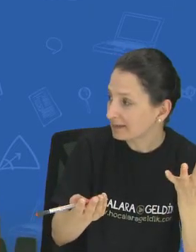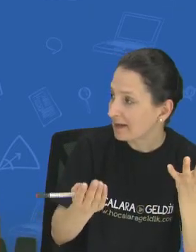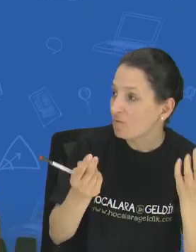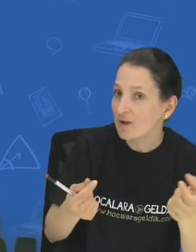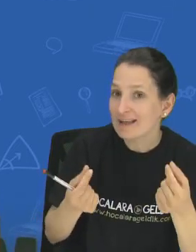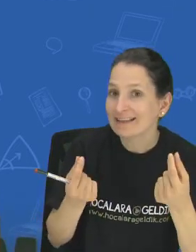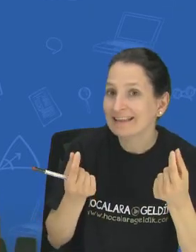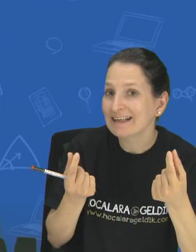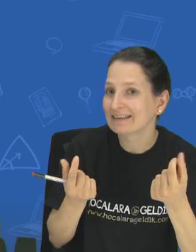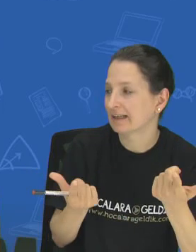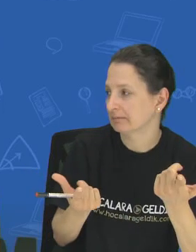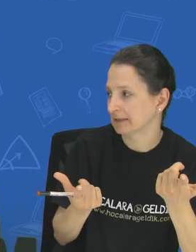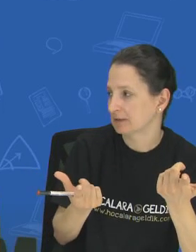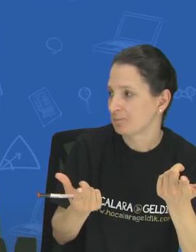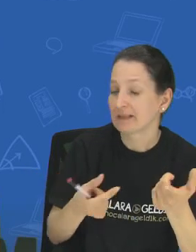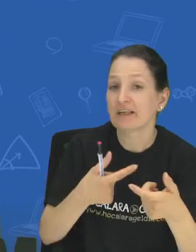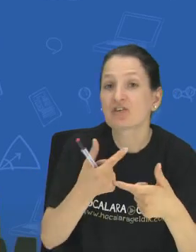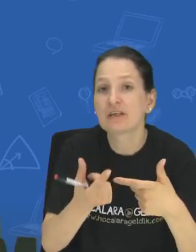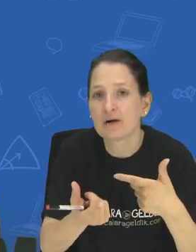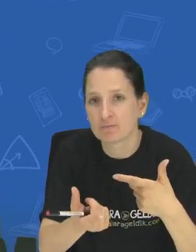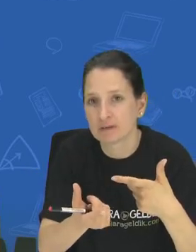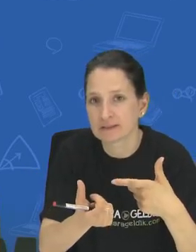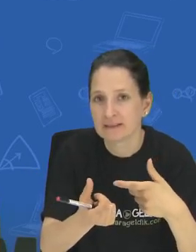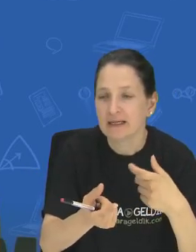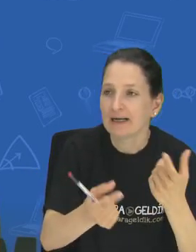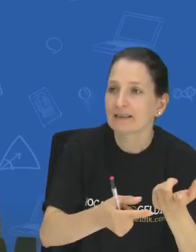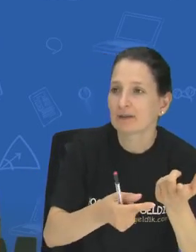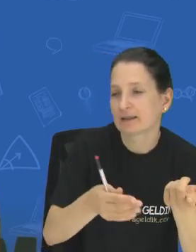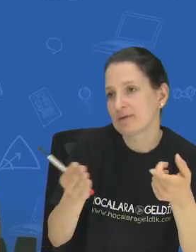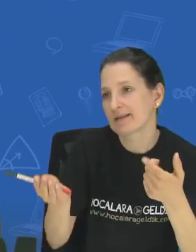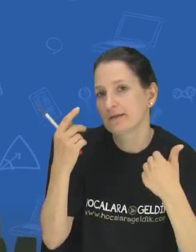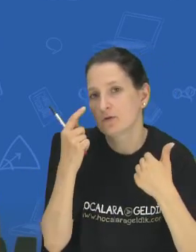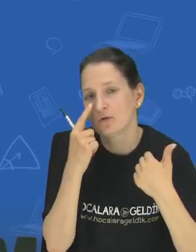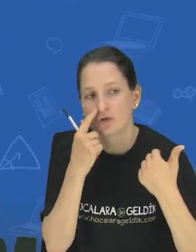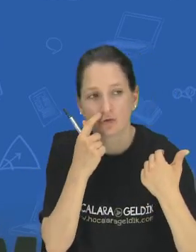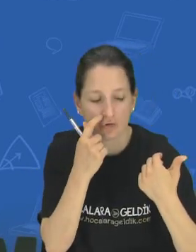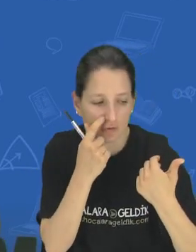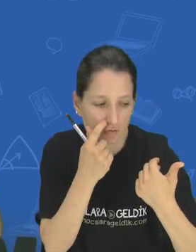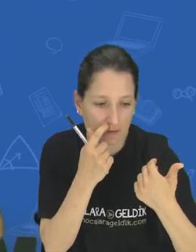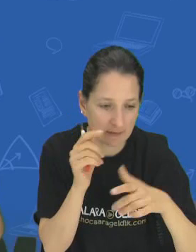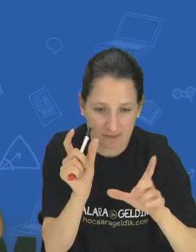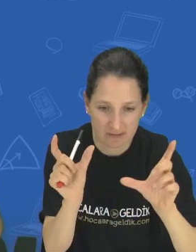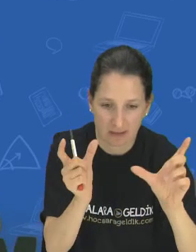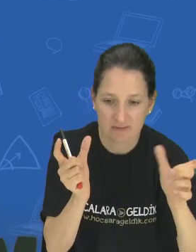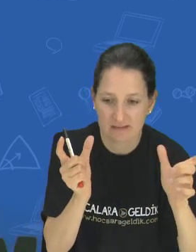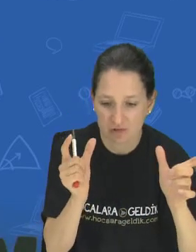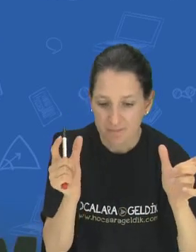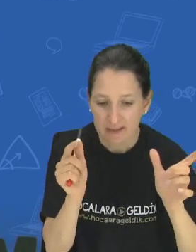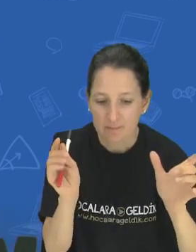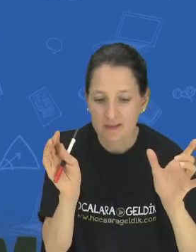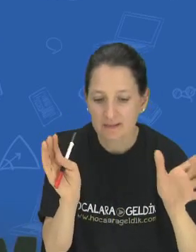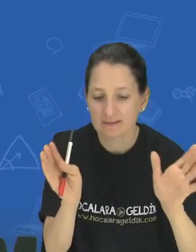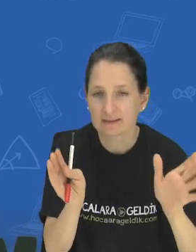neler var ve ne kadar var. Kaç gram var. Hangi maddede? Mesela şöyle söyleyeyim aklınızda kalması